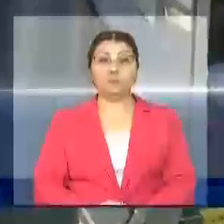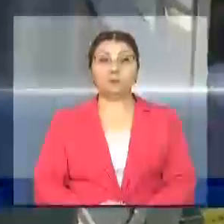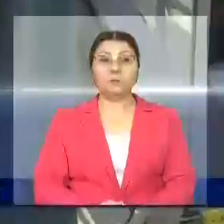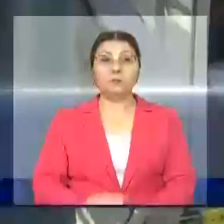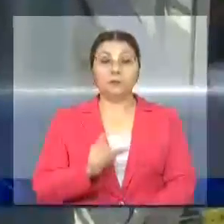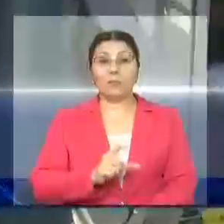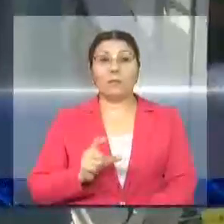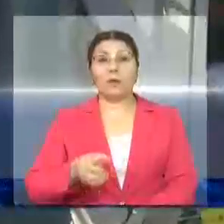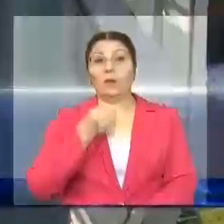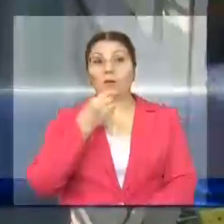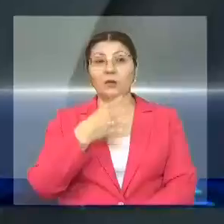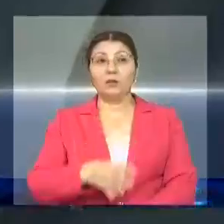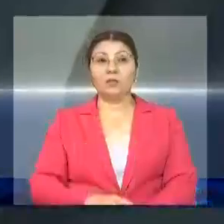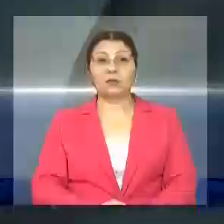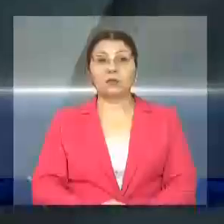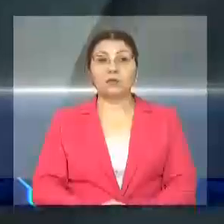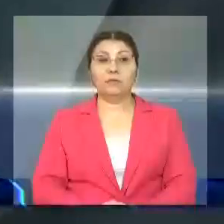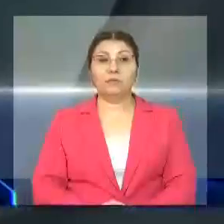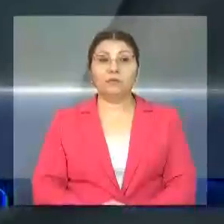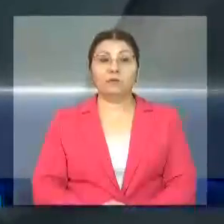как вы видите,